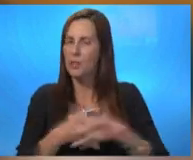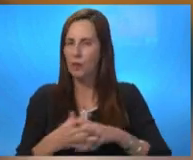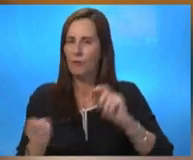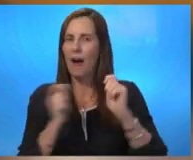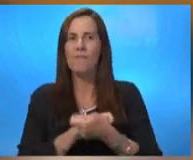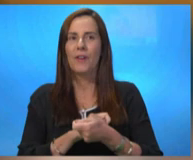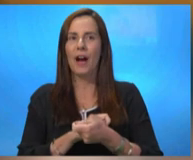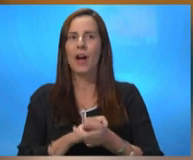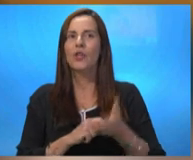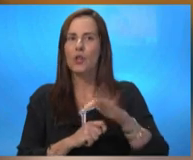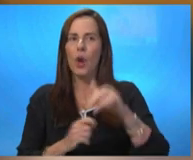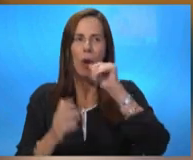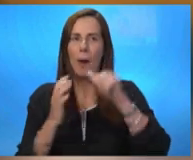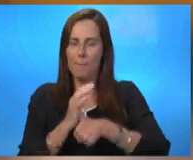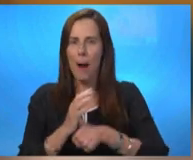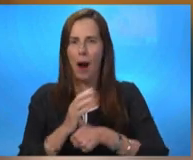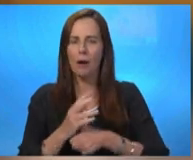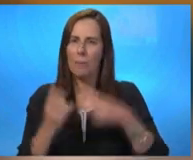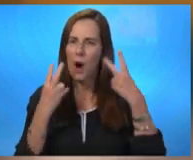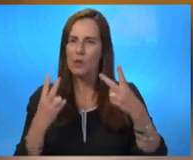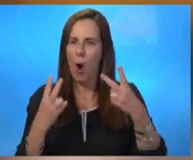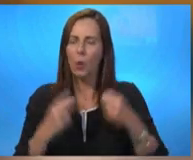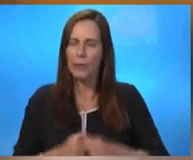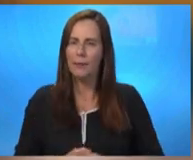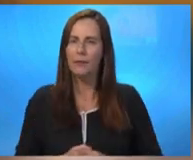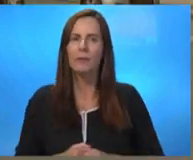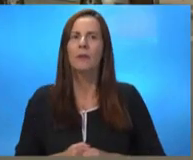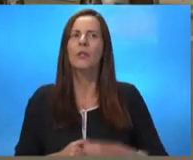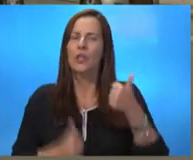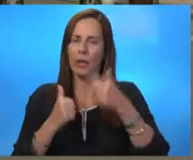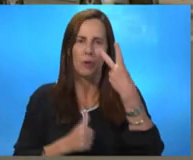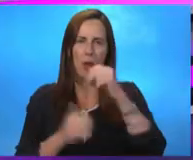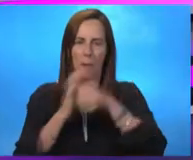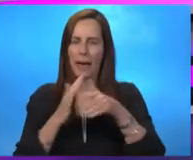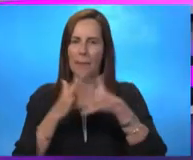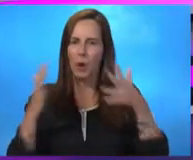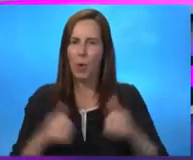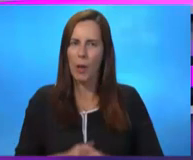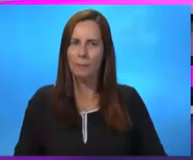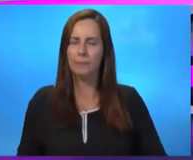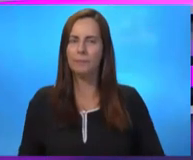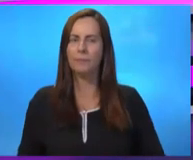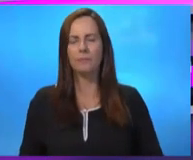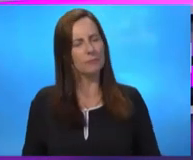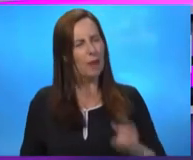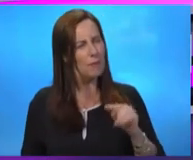של עוד שחקן שלישי משמעותי שיתחרה בשני הבנקים הגדולים. אבל בכל זאת, זכות המילה האחרונה